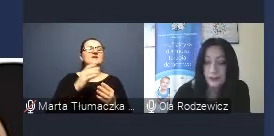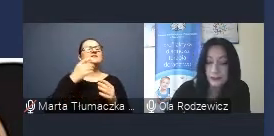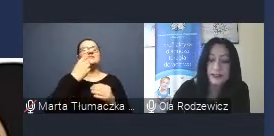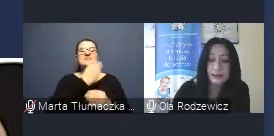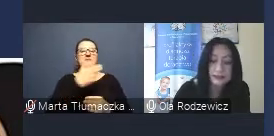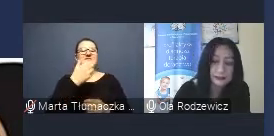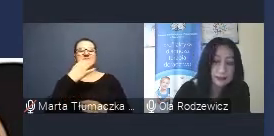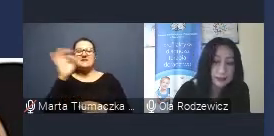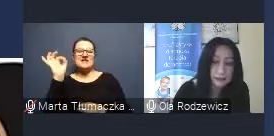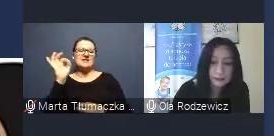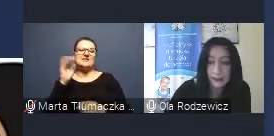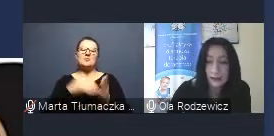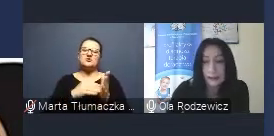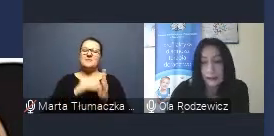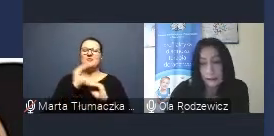okiem specjalisty.